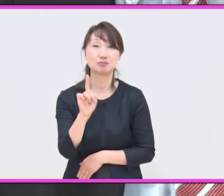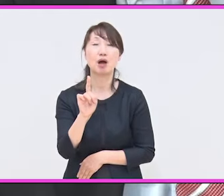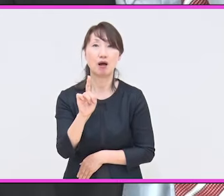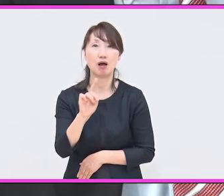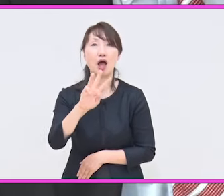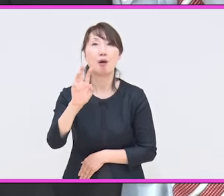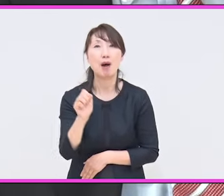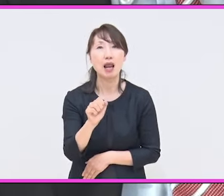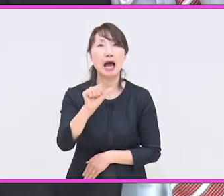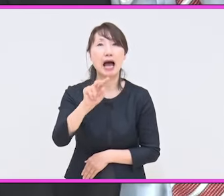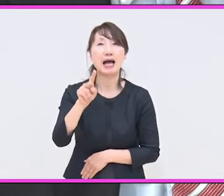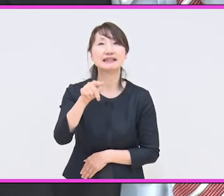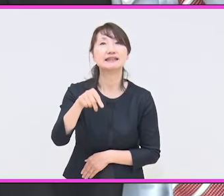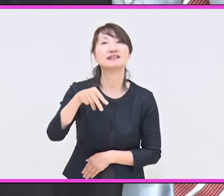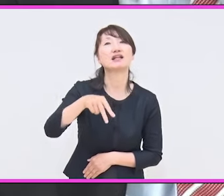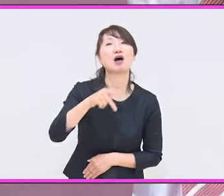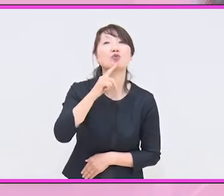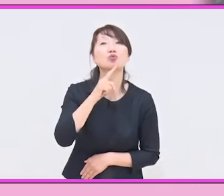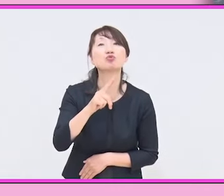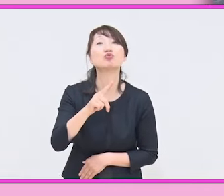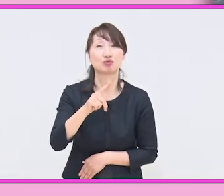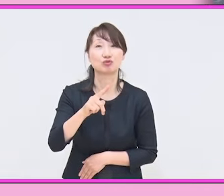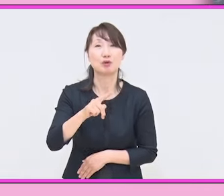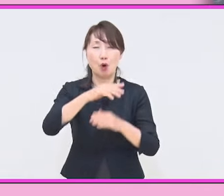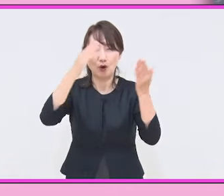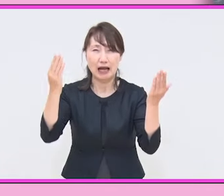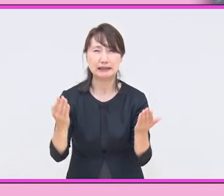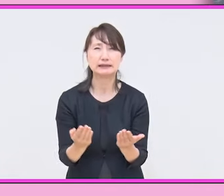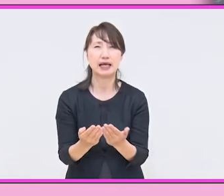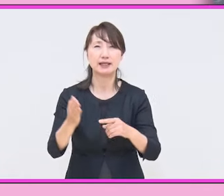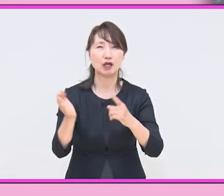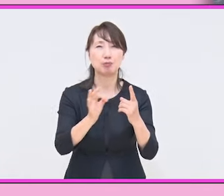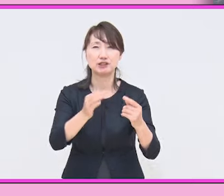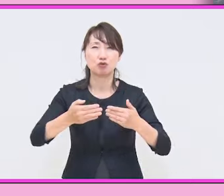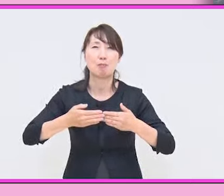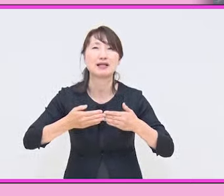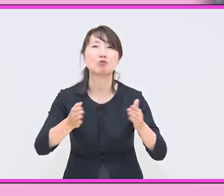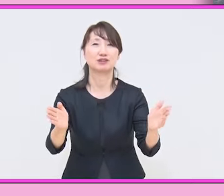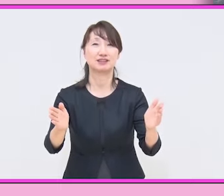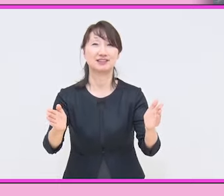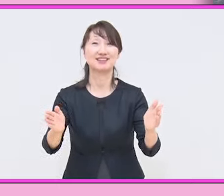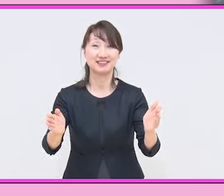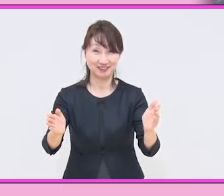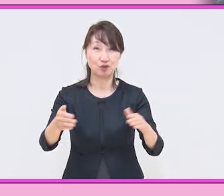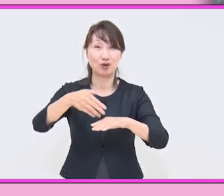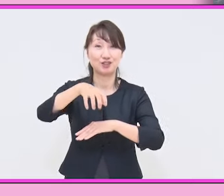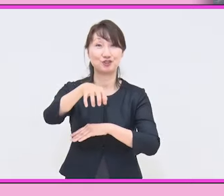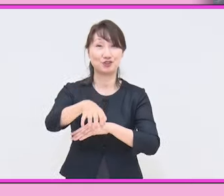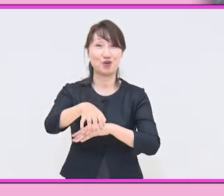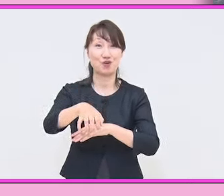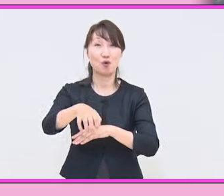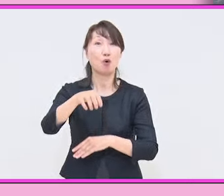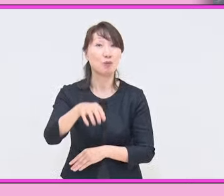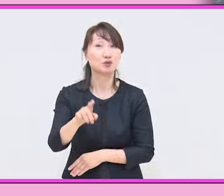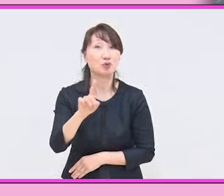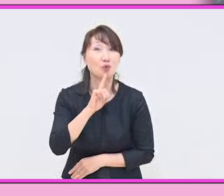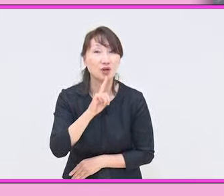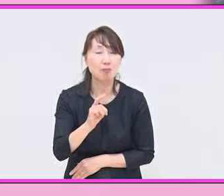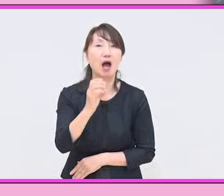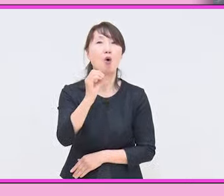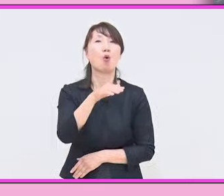ラアリーナというですね、完全にバリアフリー化されたアリーナを、お台場に作ってしまい